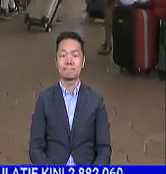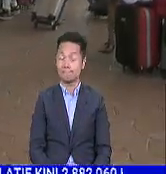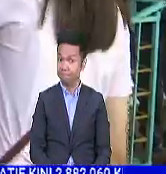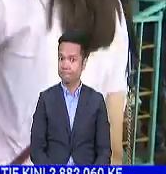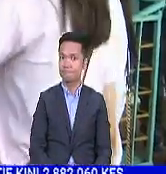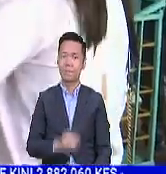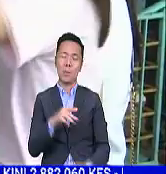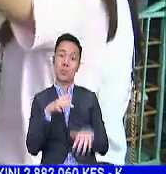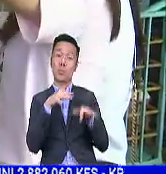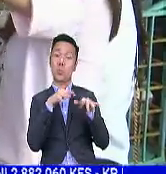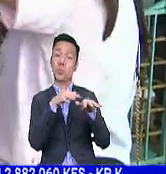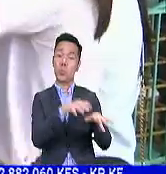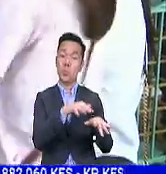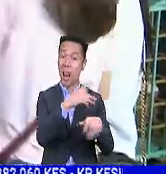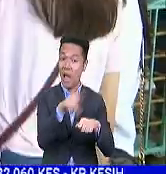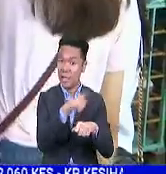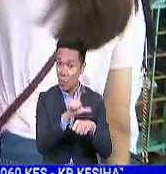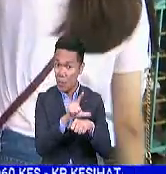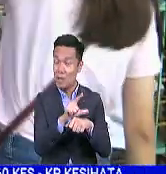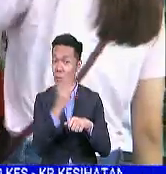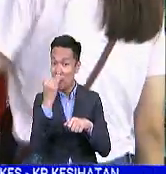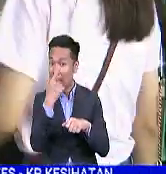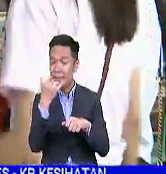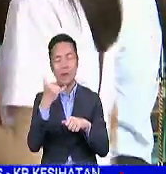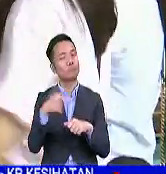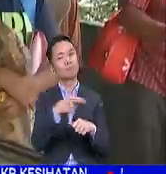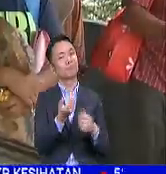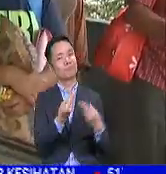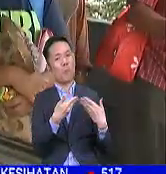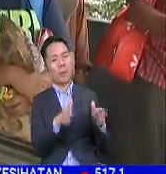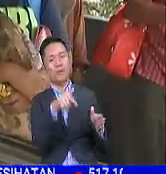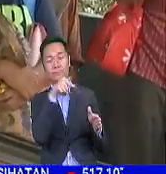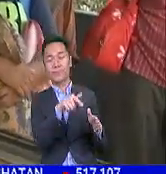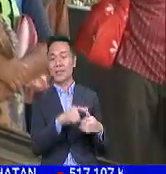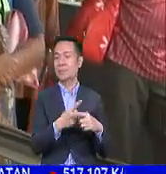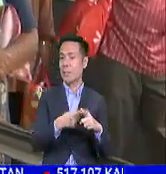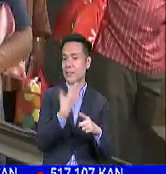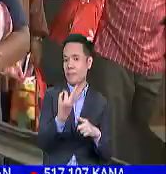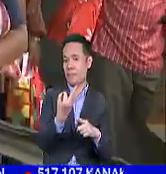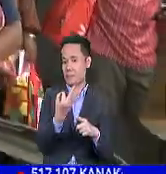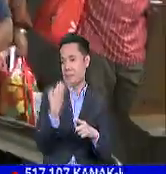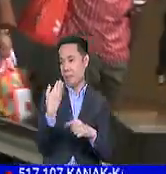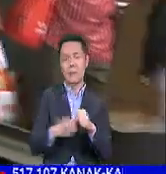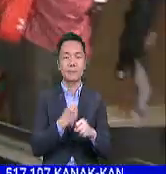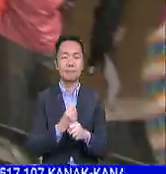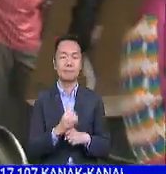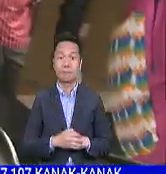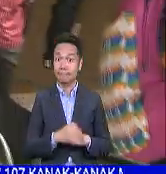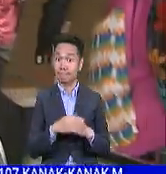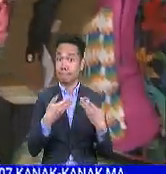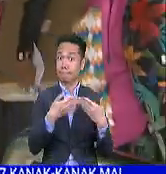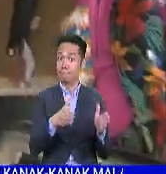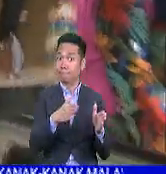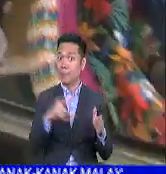Jumlah pelancong ke Langkawi mula bertambah susulan pelaksanaan gelembung pelancongan pada September 2021. Inisiatif itu berjaya